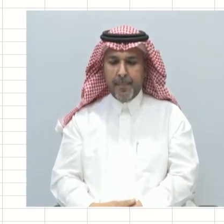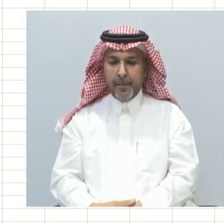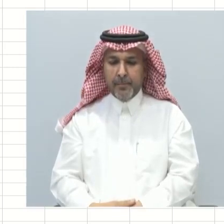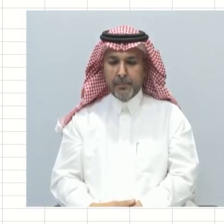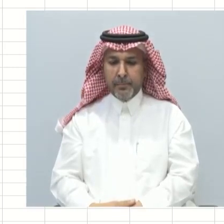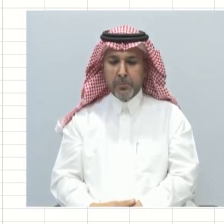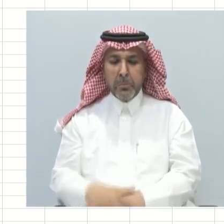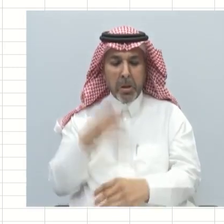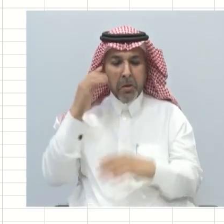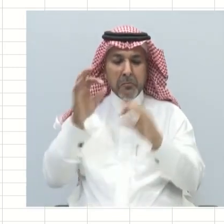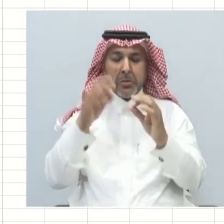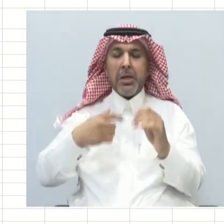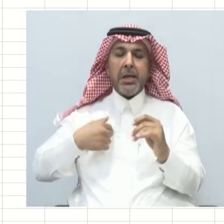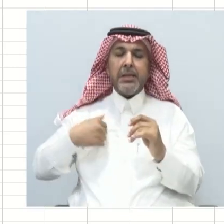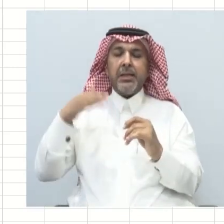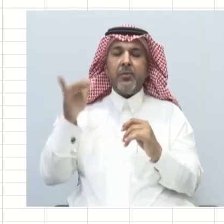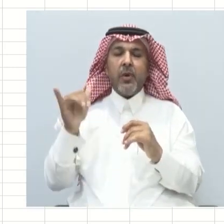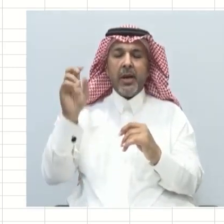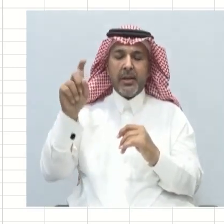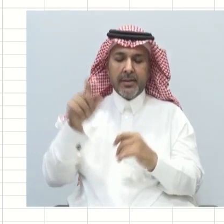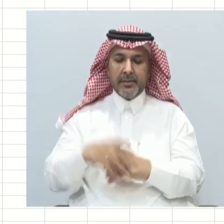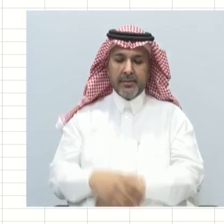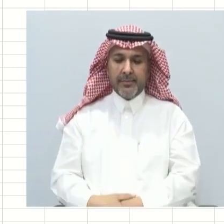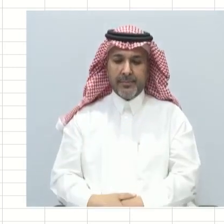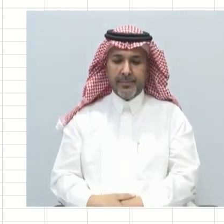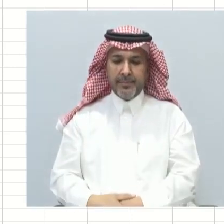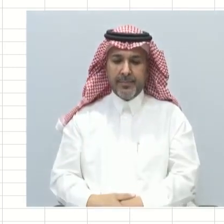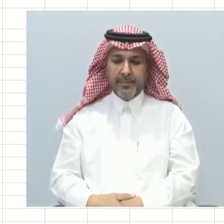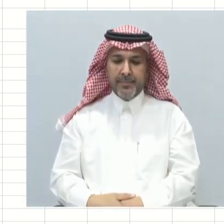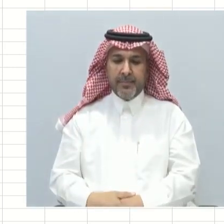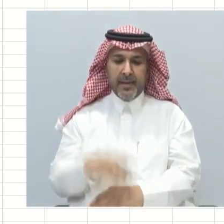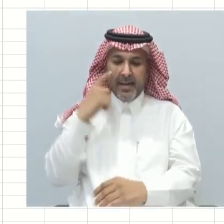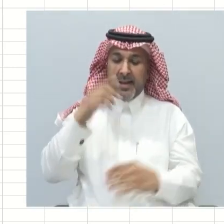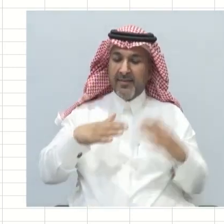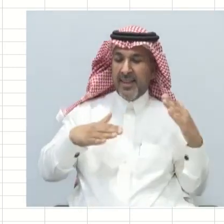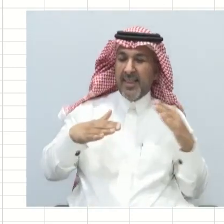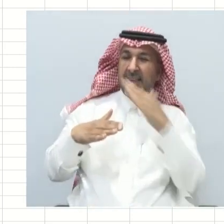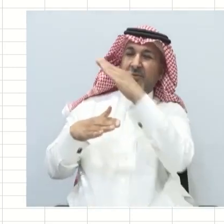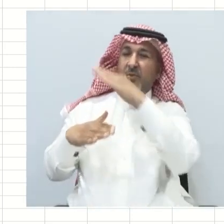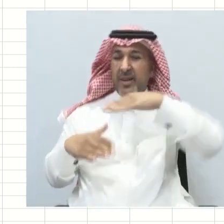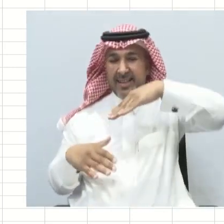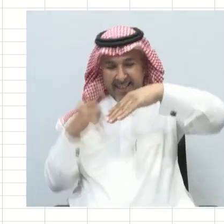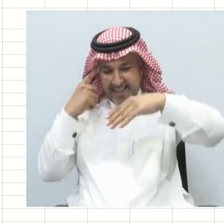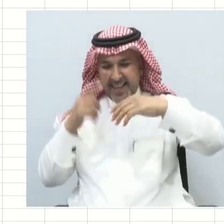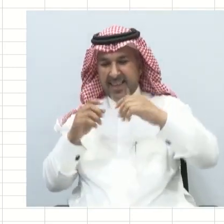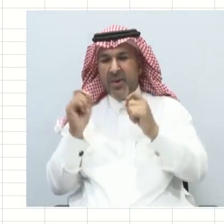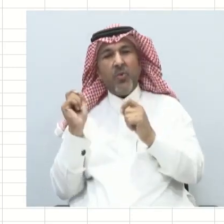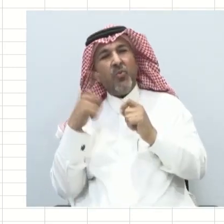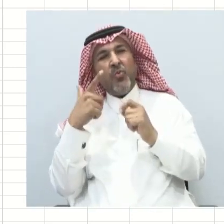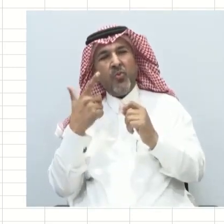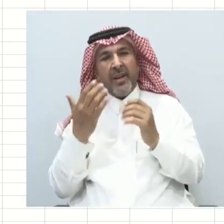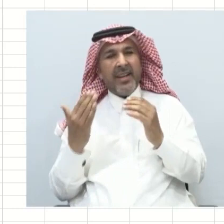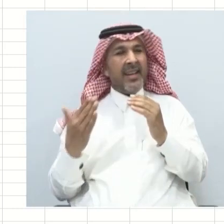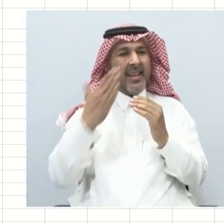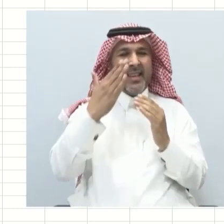والوا عنوان المحور كذلك في هنا عندك خط الاتجاه هذا خط الاتجاه هو اللي يعتبر خط الانحدار اللي احنا نريد